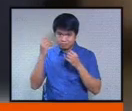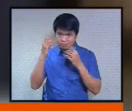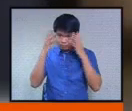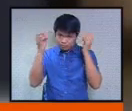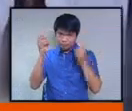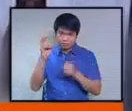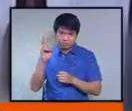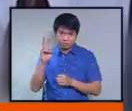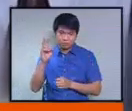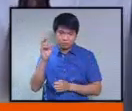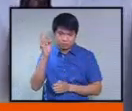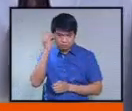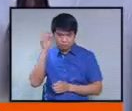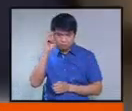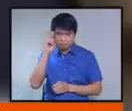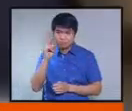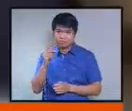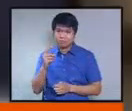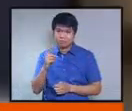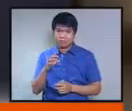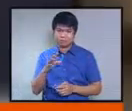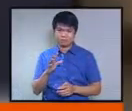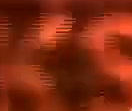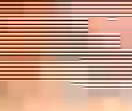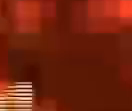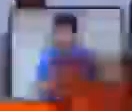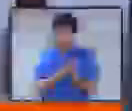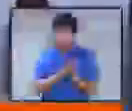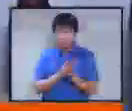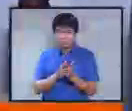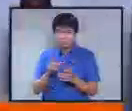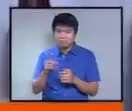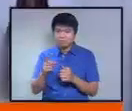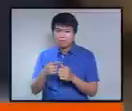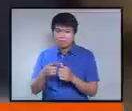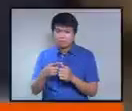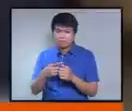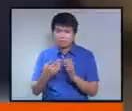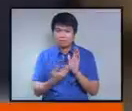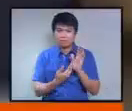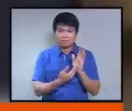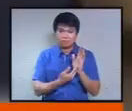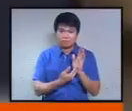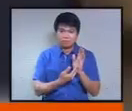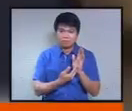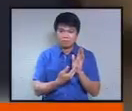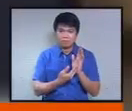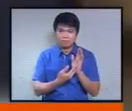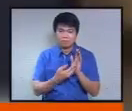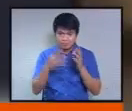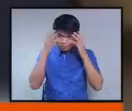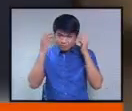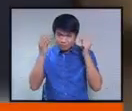ang pasintabi sa mga kumakain ang tunog na ito. Chris, so far the evidence is uncontradicted that the